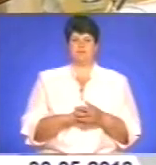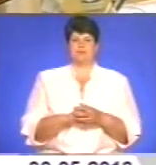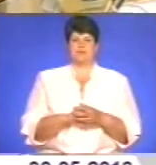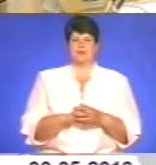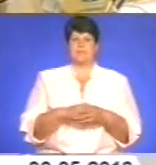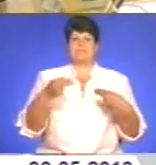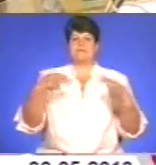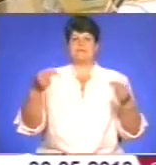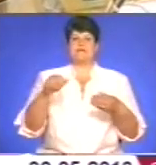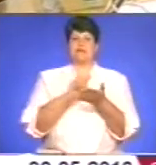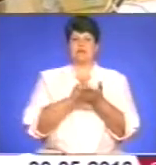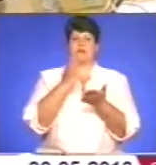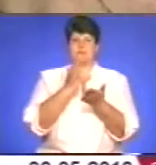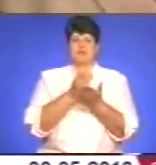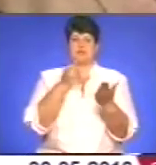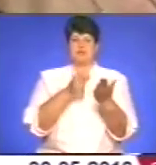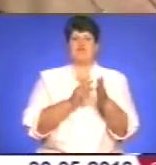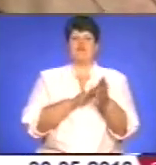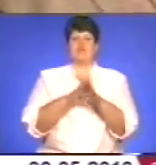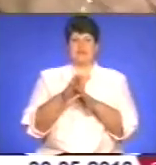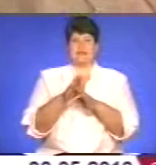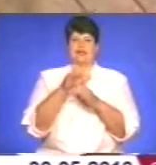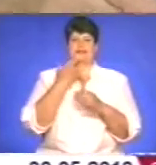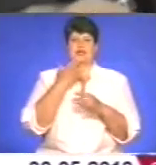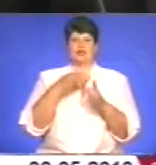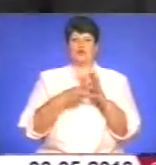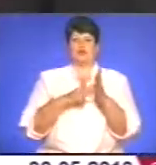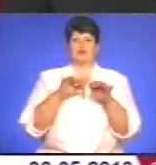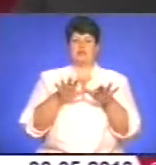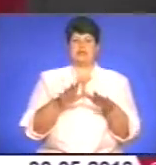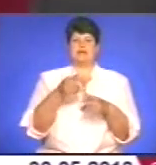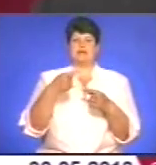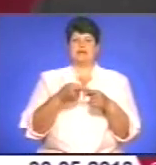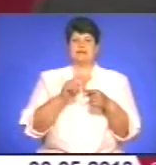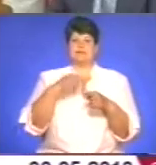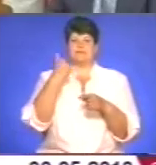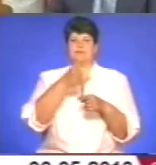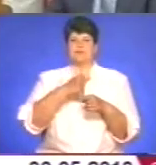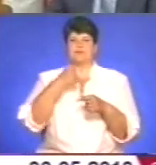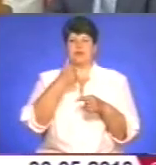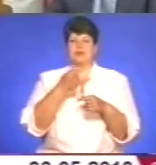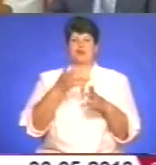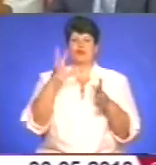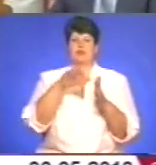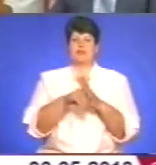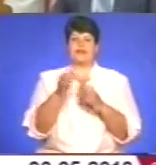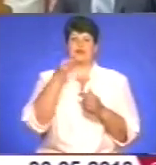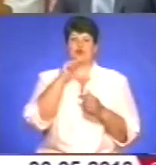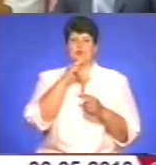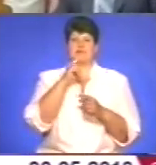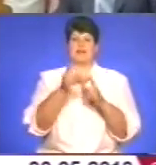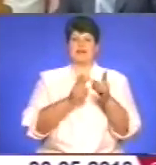Підписання документа має на меті виконання національного плану дій на поточний рік щодо впровадження програми економічних реформ на